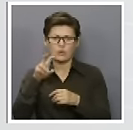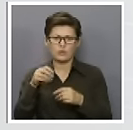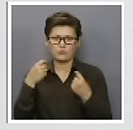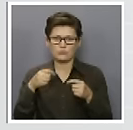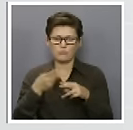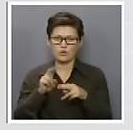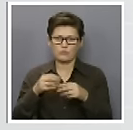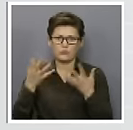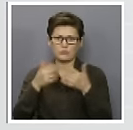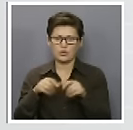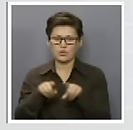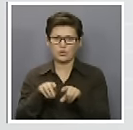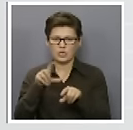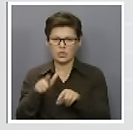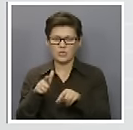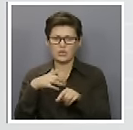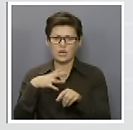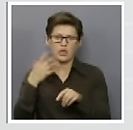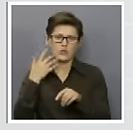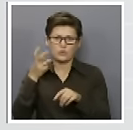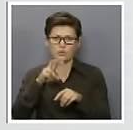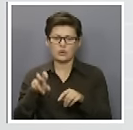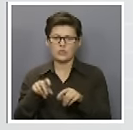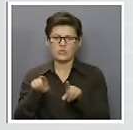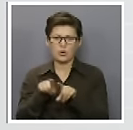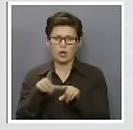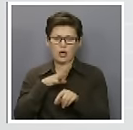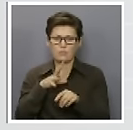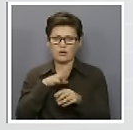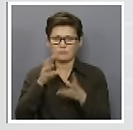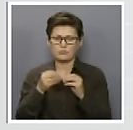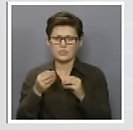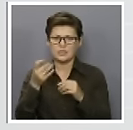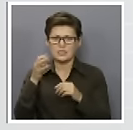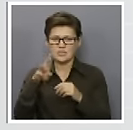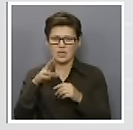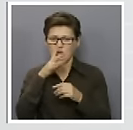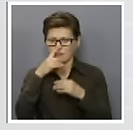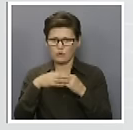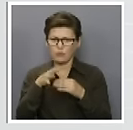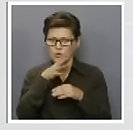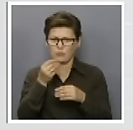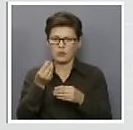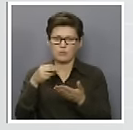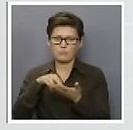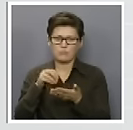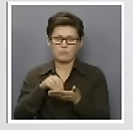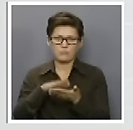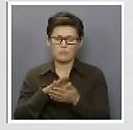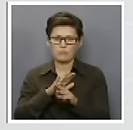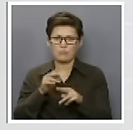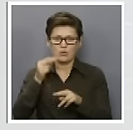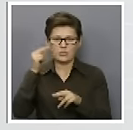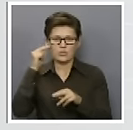жасаған. Есептесуі теңгемен және ақш долларымен еуро бойынша мәмілелер жасалған жоқ. Сессия жабылар сәтте баға белгілеулер тіркелмеді.